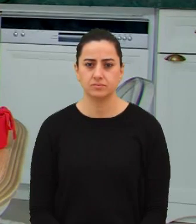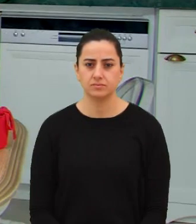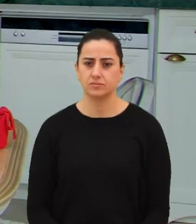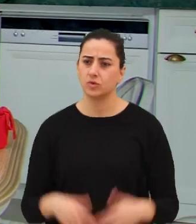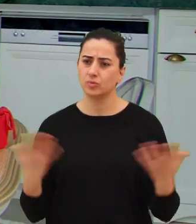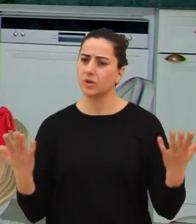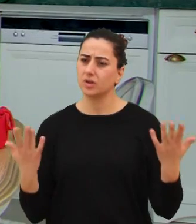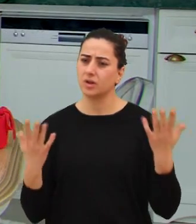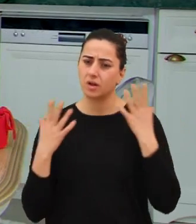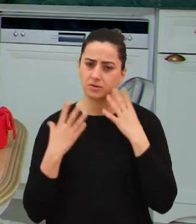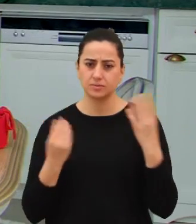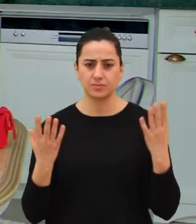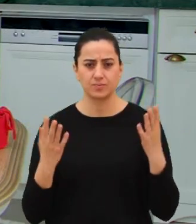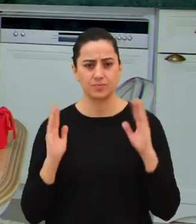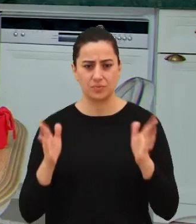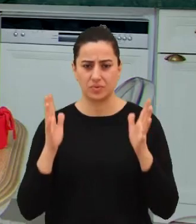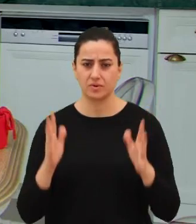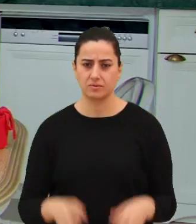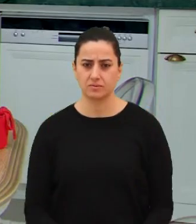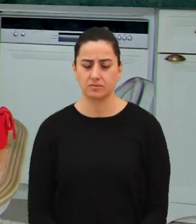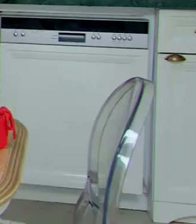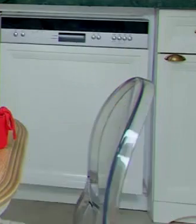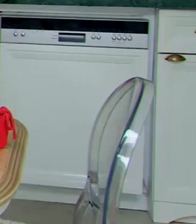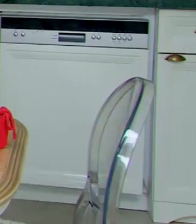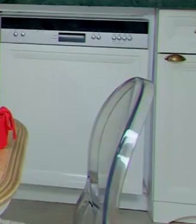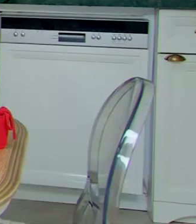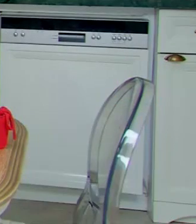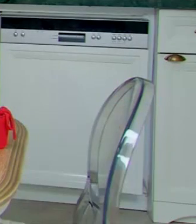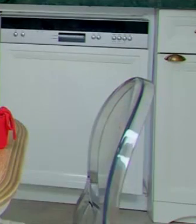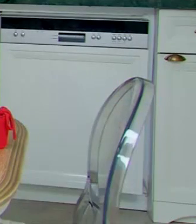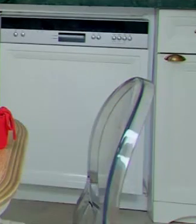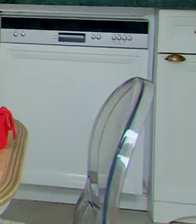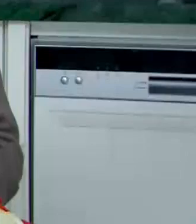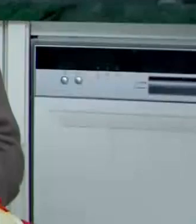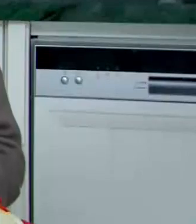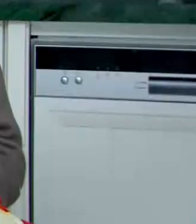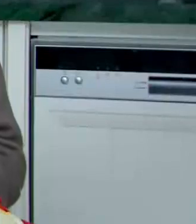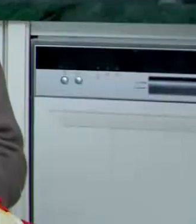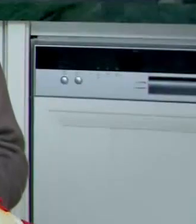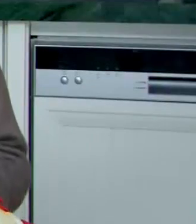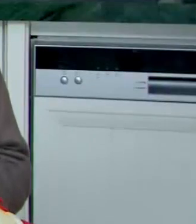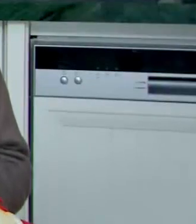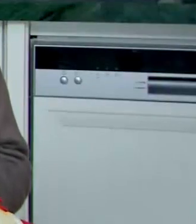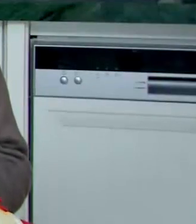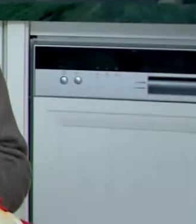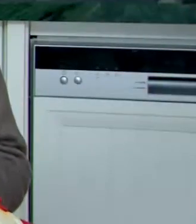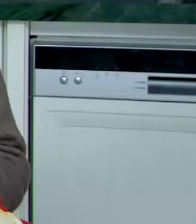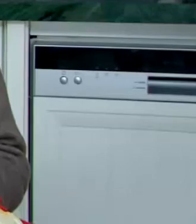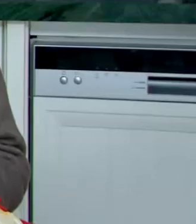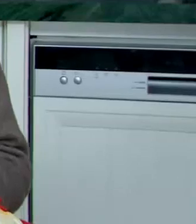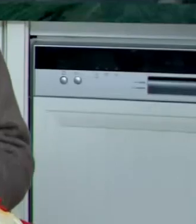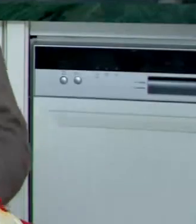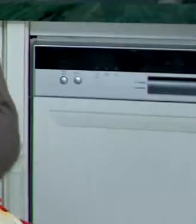Tövbe estağfurullah ya. Tövbe estağfurullah ya. Bir yedirme hadi bana. Şaşkın Şükrü kaşık yerine kapının kolunu